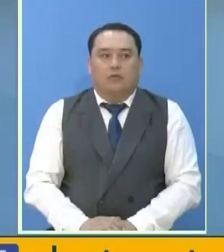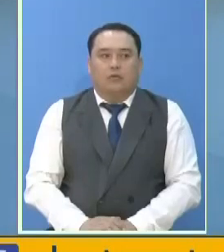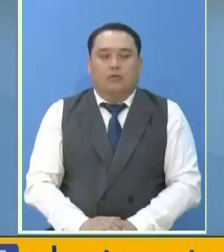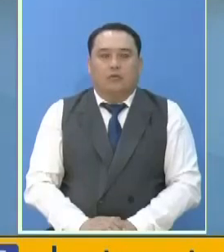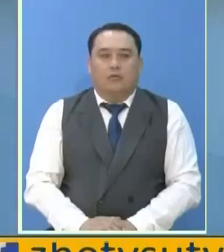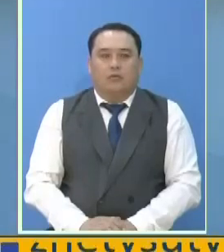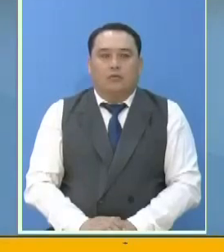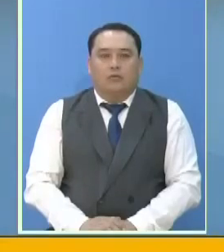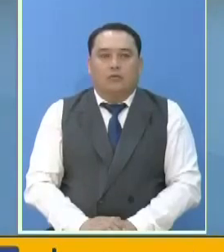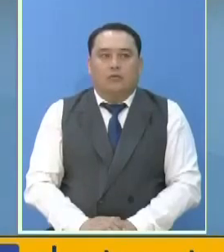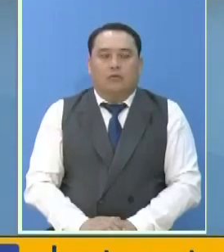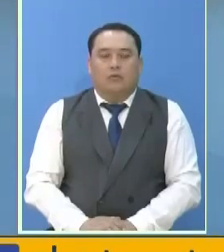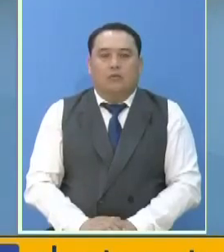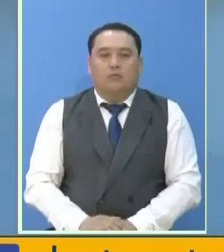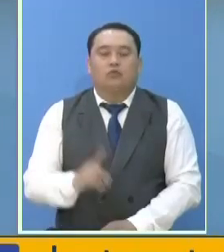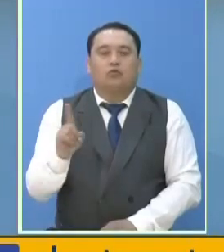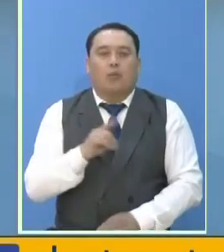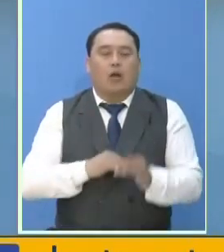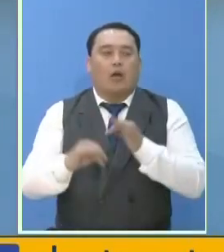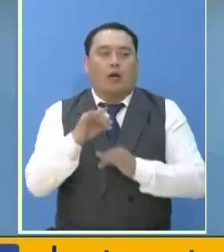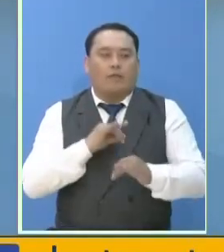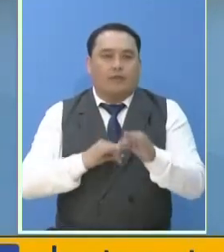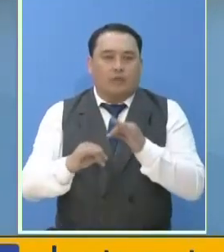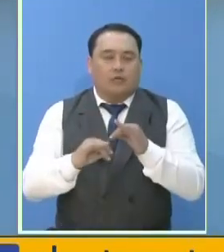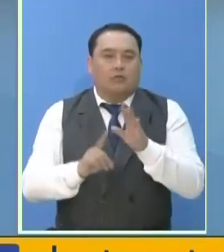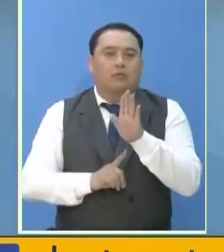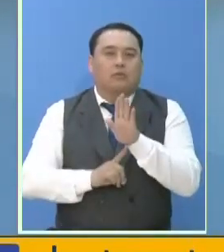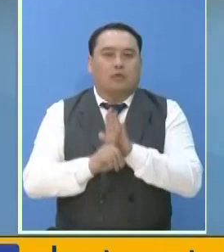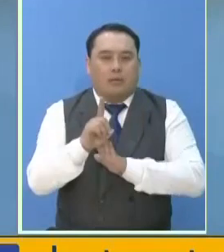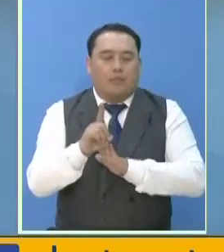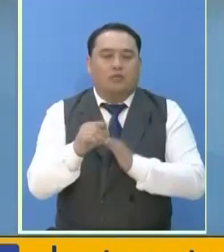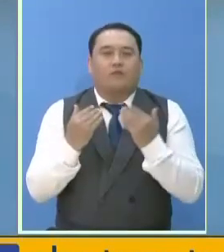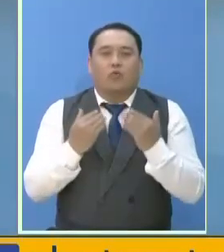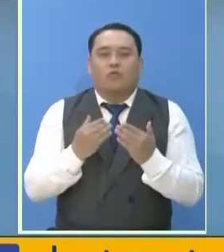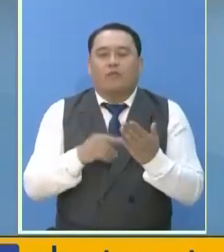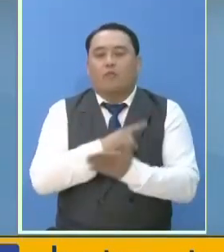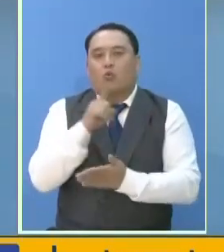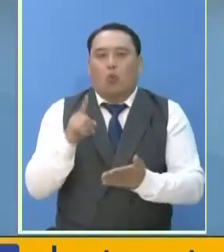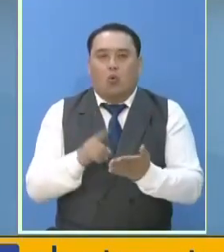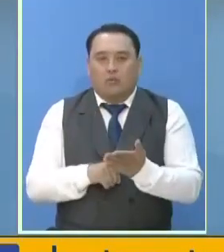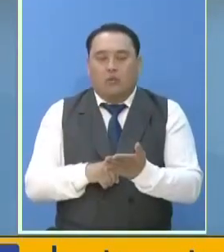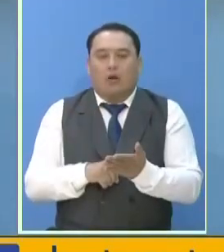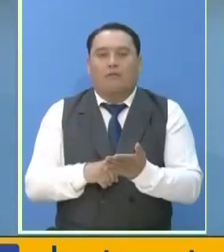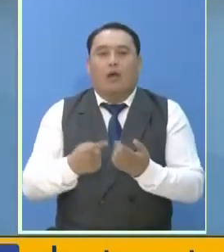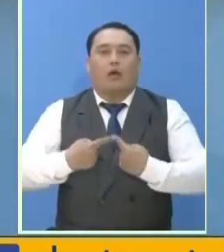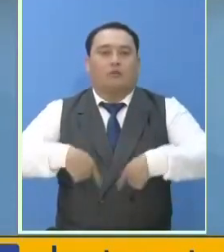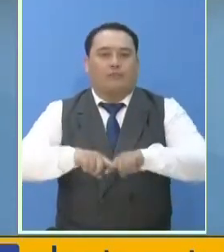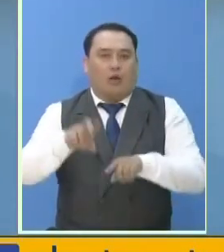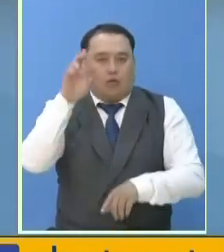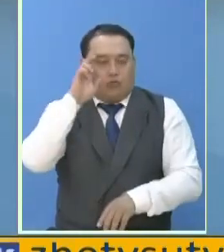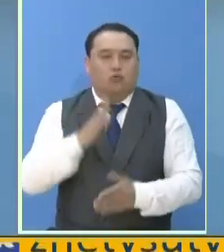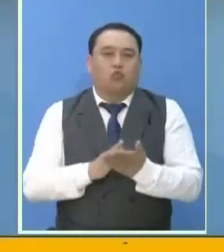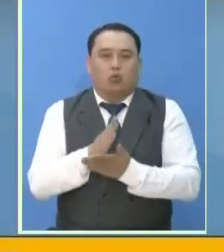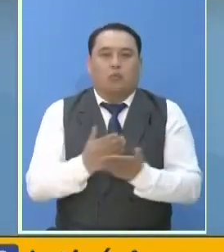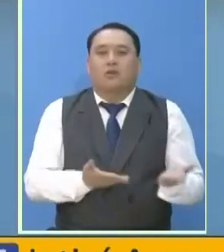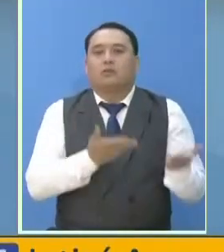Касым-Жомарта Токаева. С тем, чтобы поговорить об этом вопросе, о других изменениях в агентстве государственной службы,